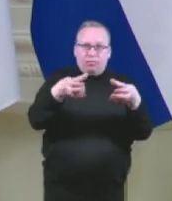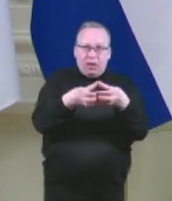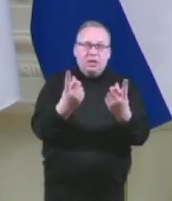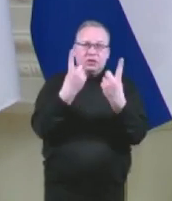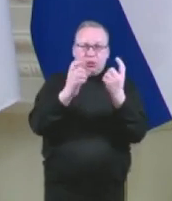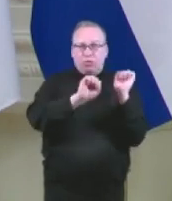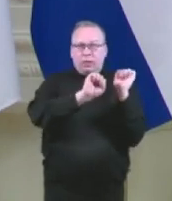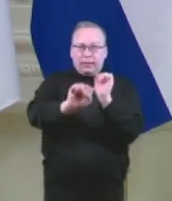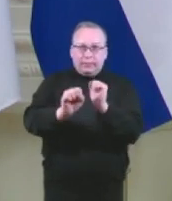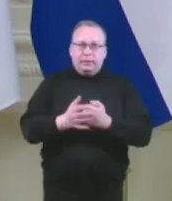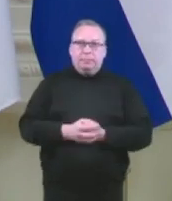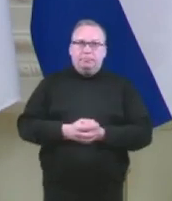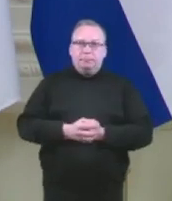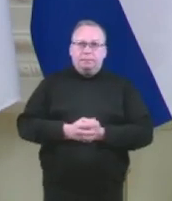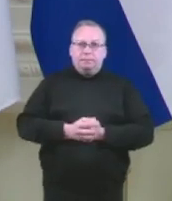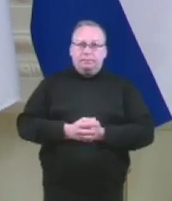saugumą.